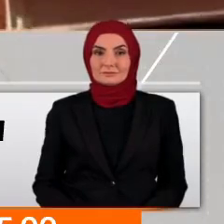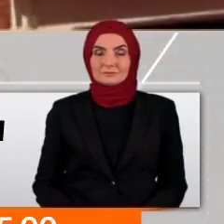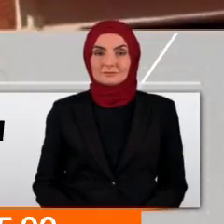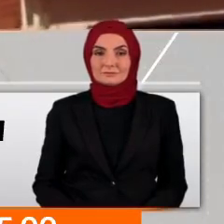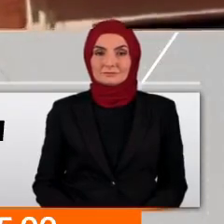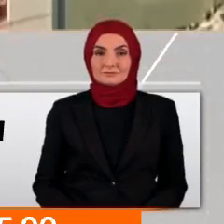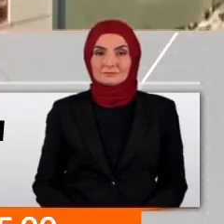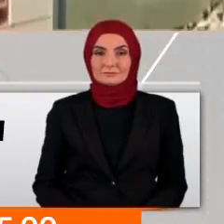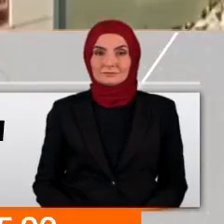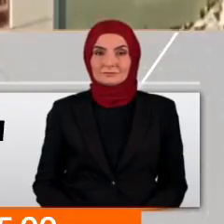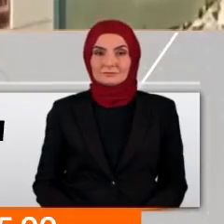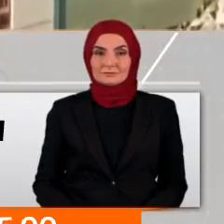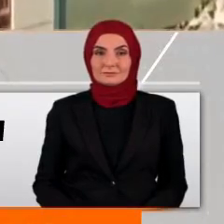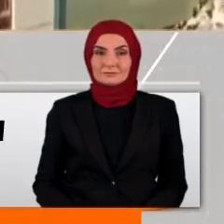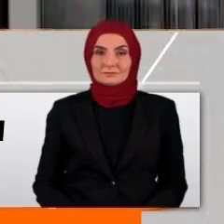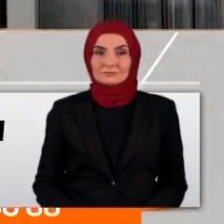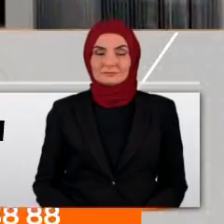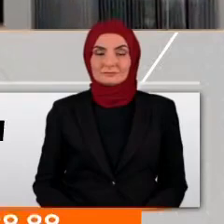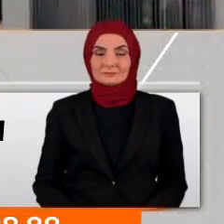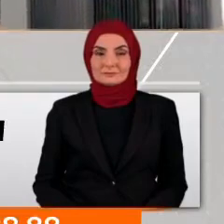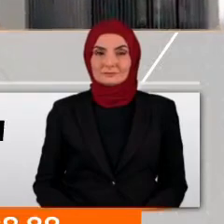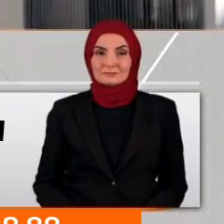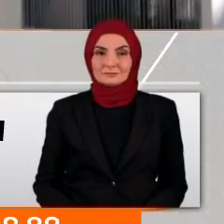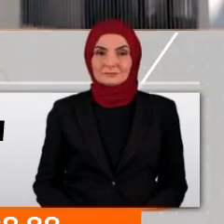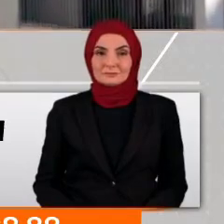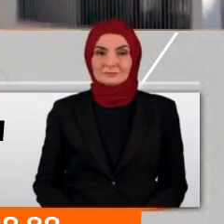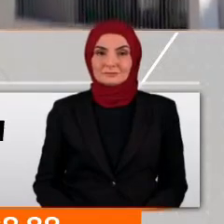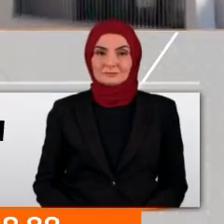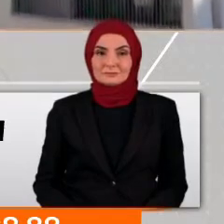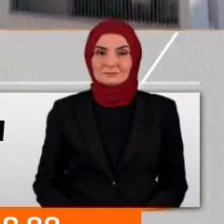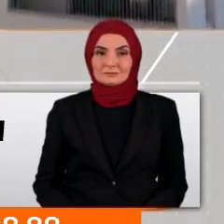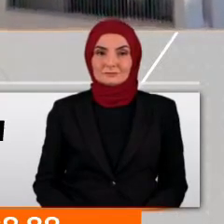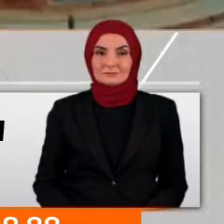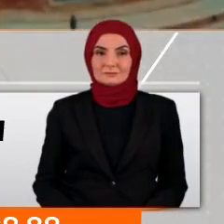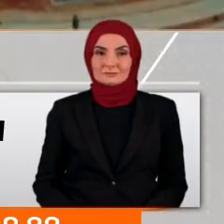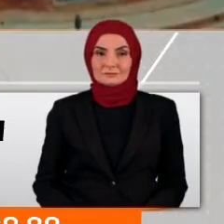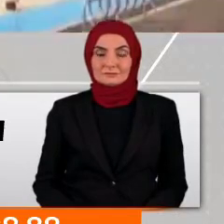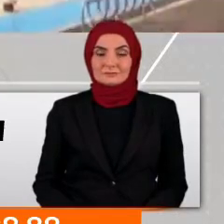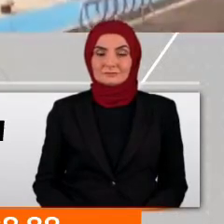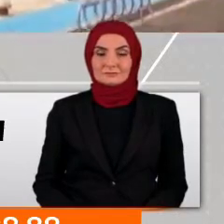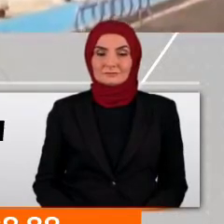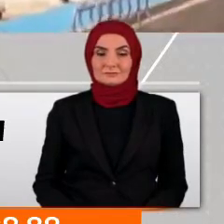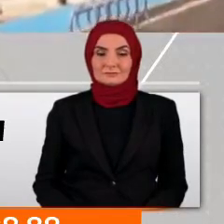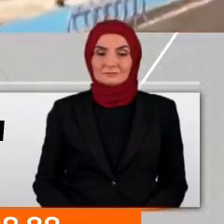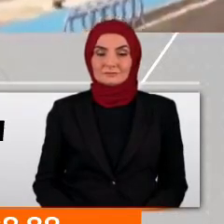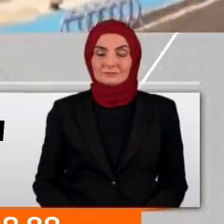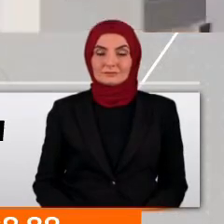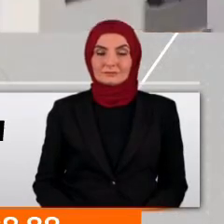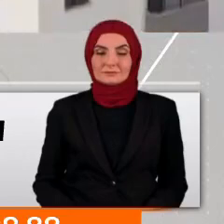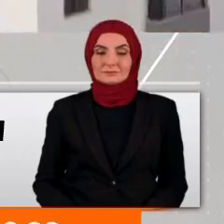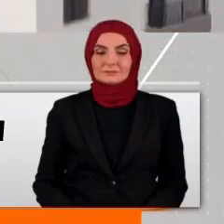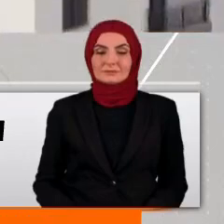enkazı kaldırıp bir taraftan da konutları, bunları derleyip toparlayıp ben şu anda dışarıda